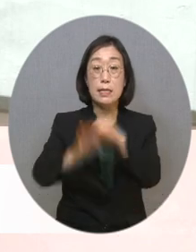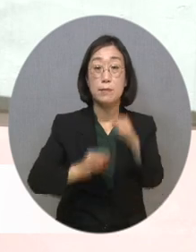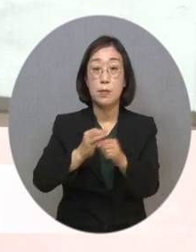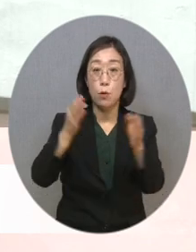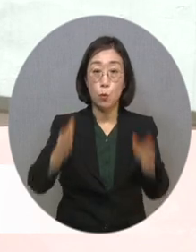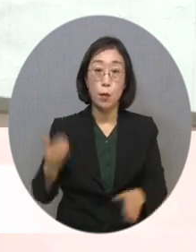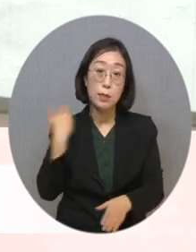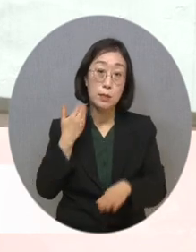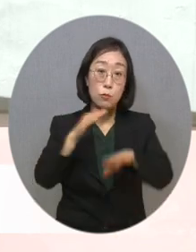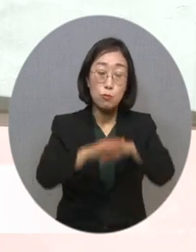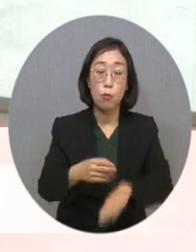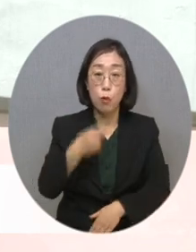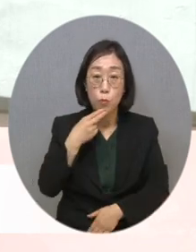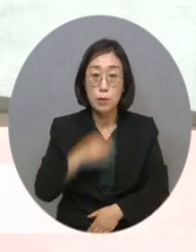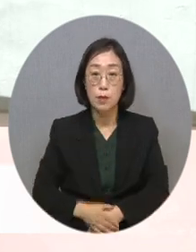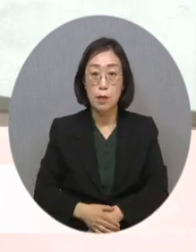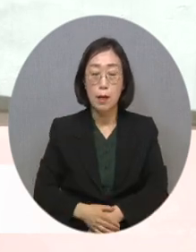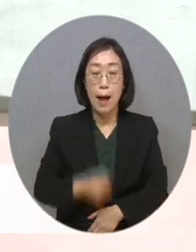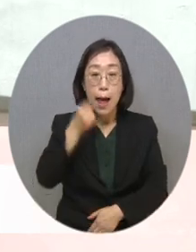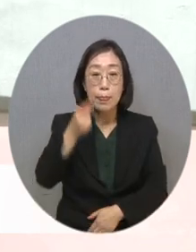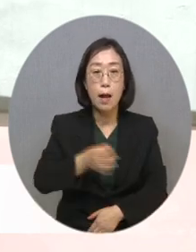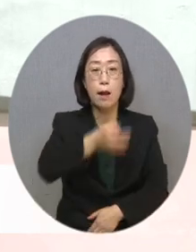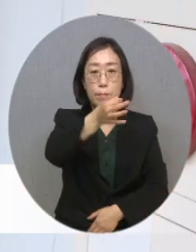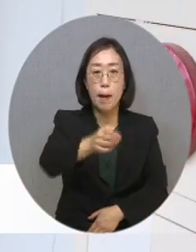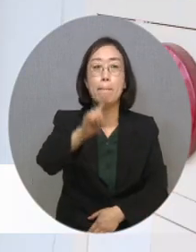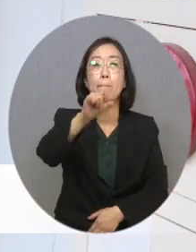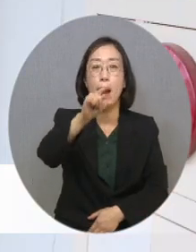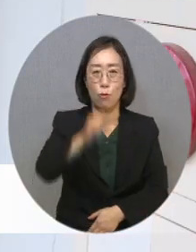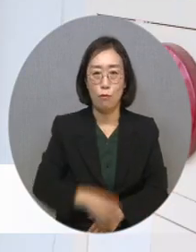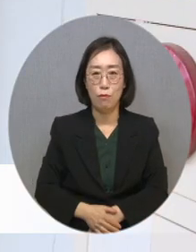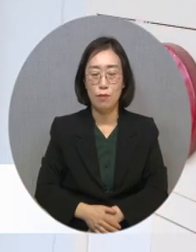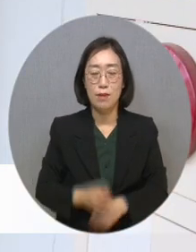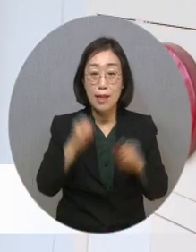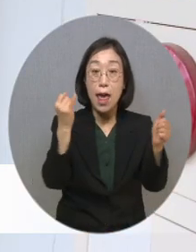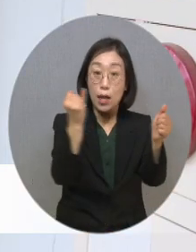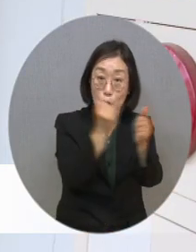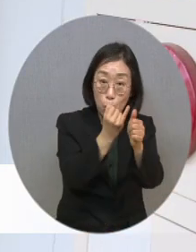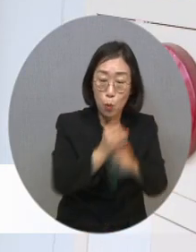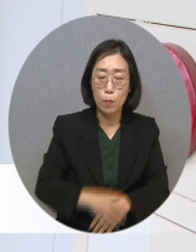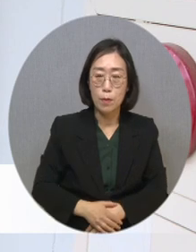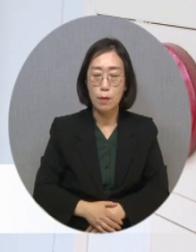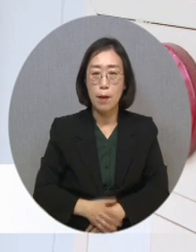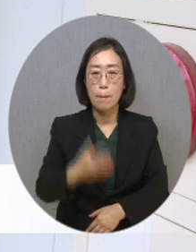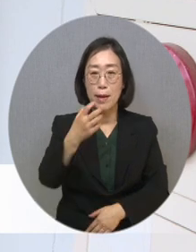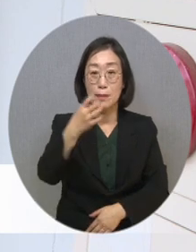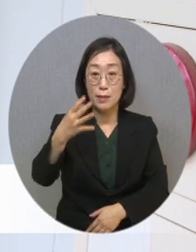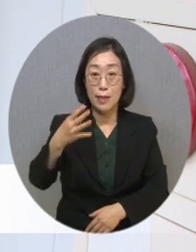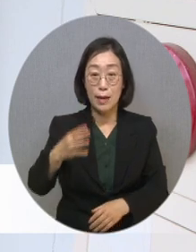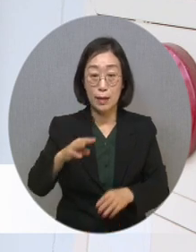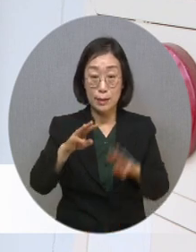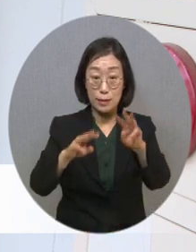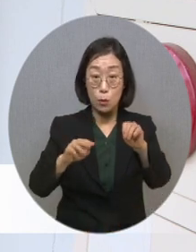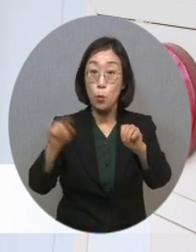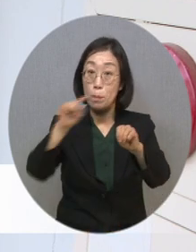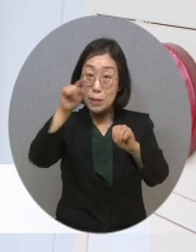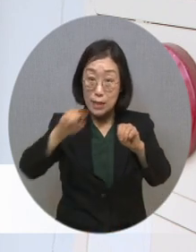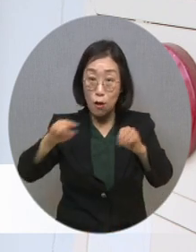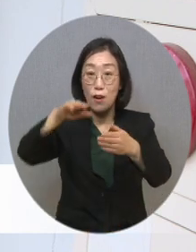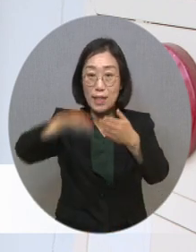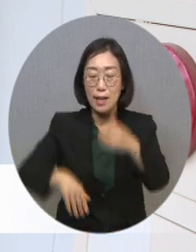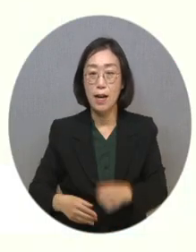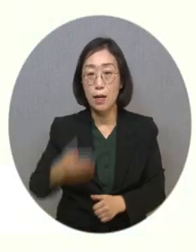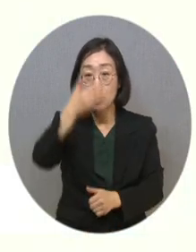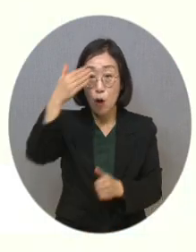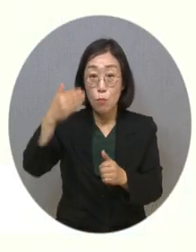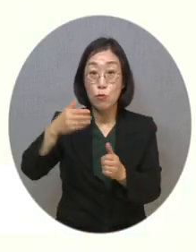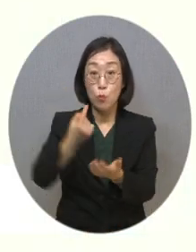보증금 없이 월 단돈 만 원의 임대료로 신혼부부에게는 면적 84m 이하 청년에게는